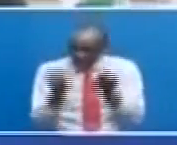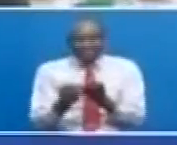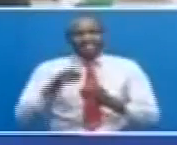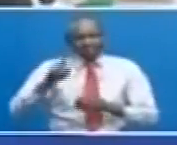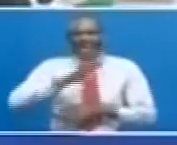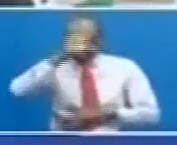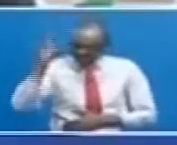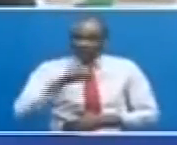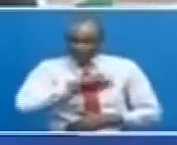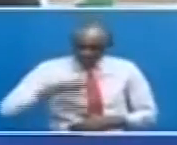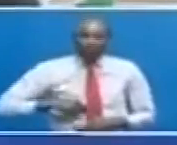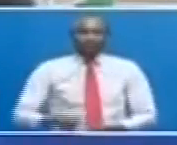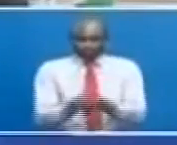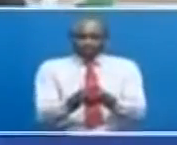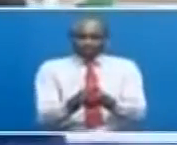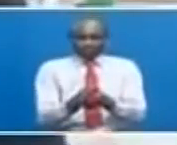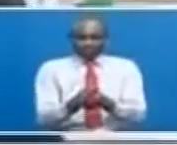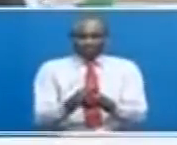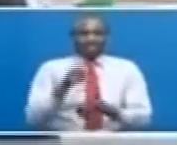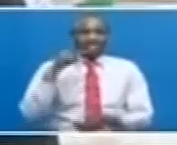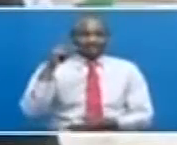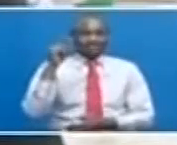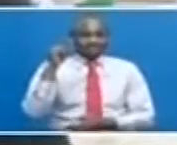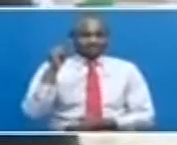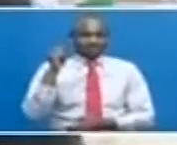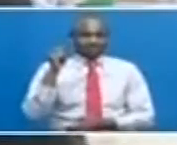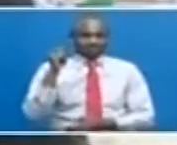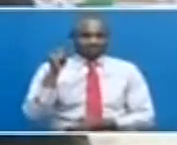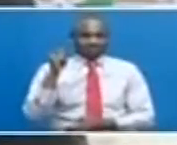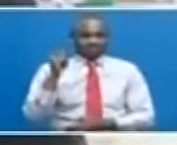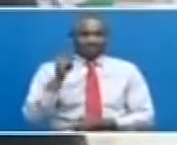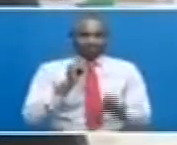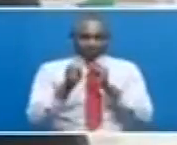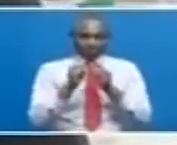African queens of volleyball. Robinson Okenye, KTN Sports.